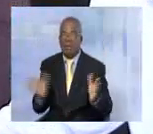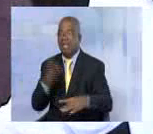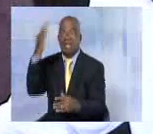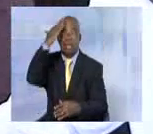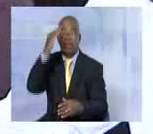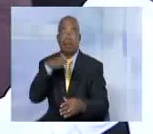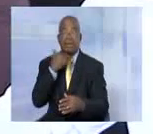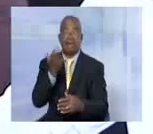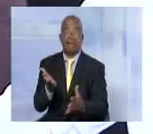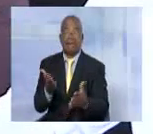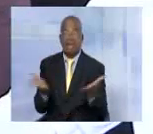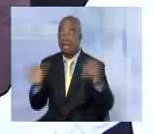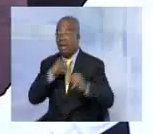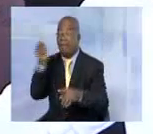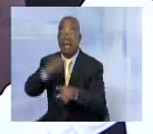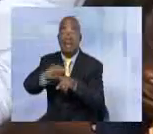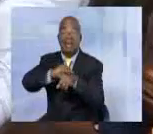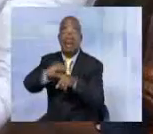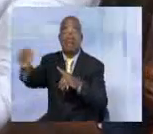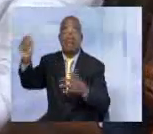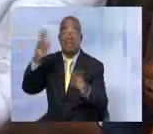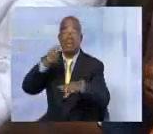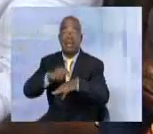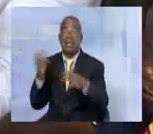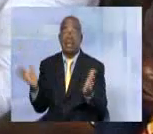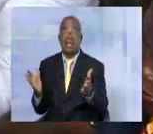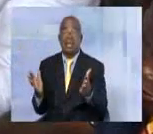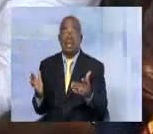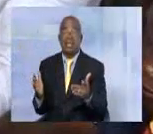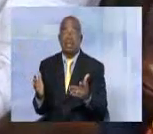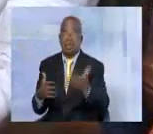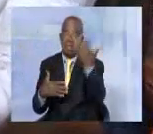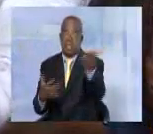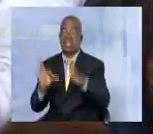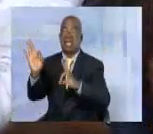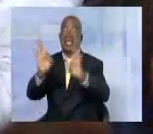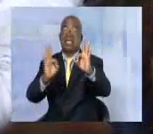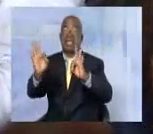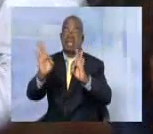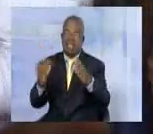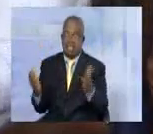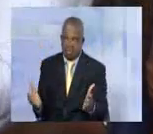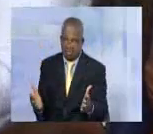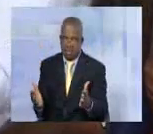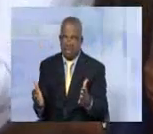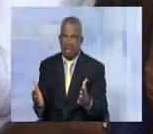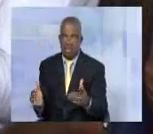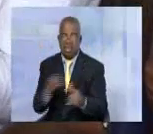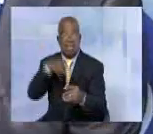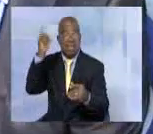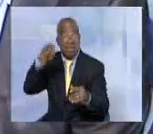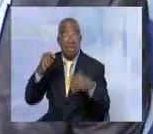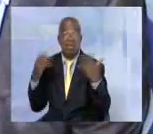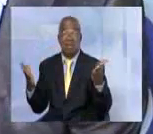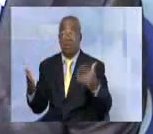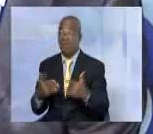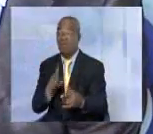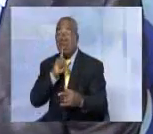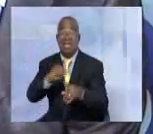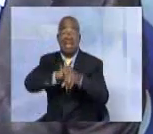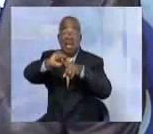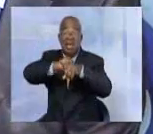du fonds et son équipe pour présenter leur structure, ses attributions, ses domaines de compétences, les conditions